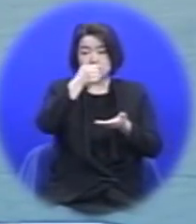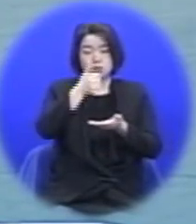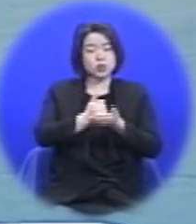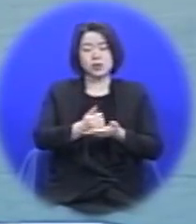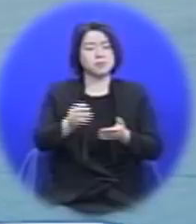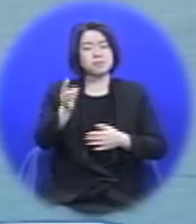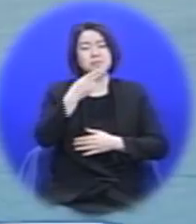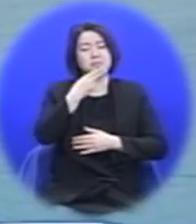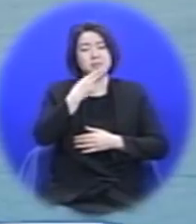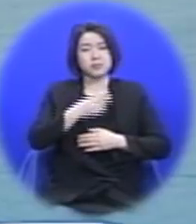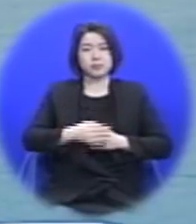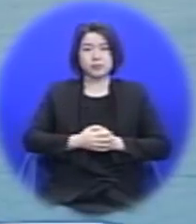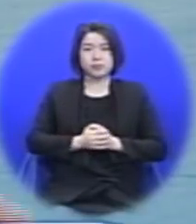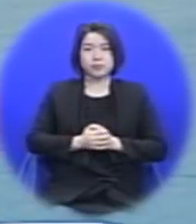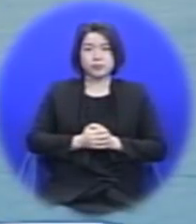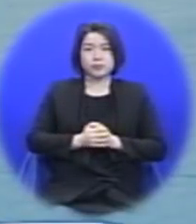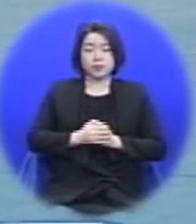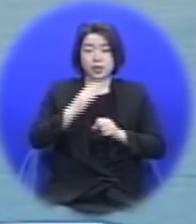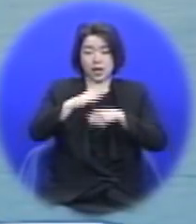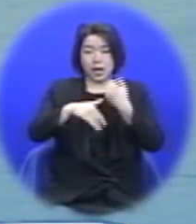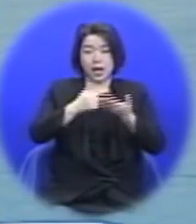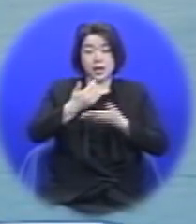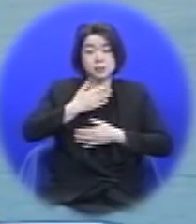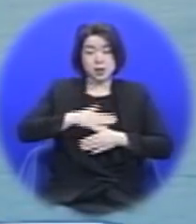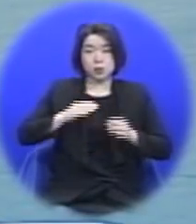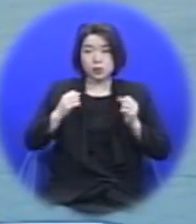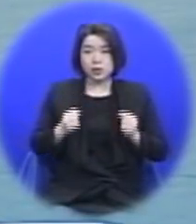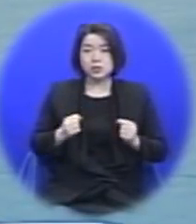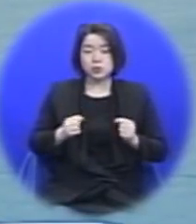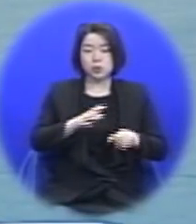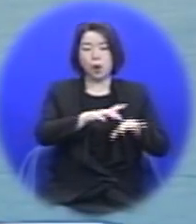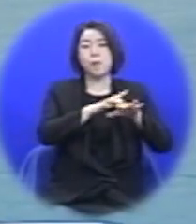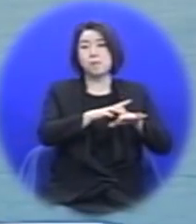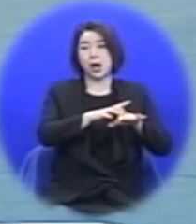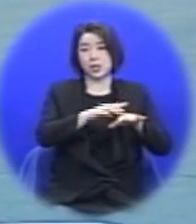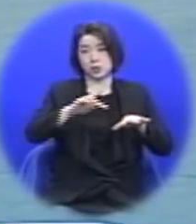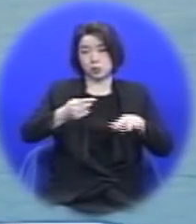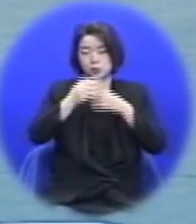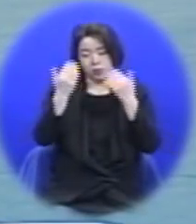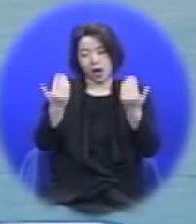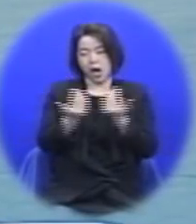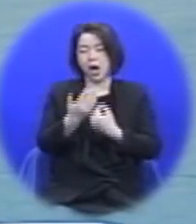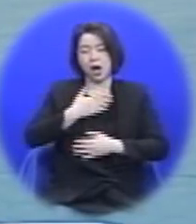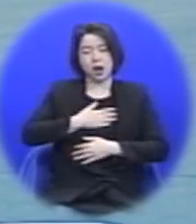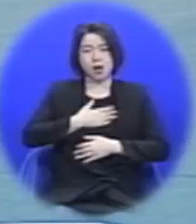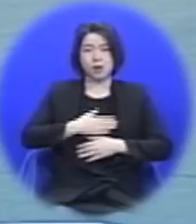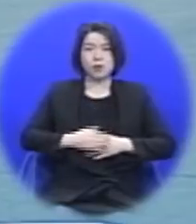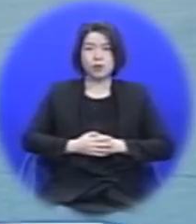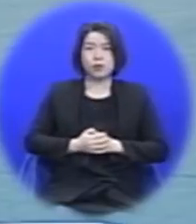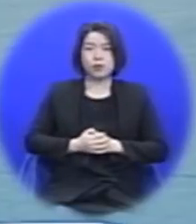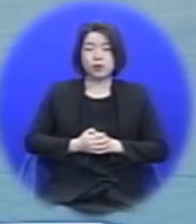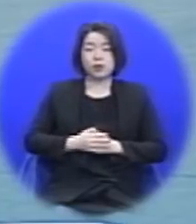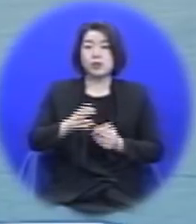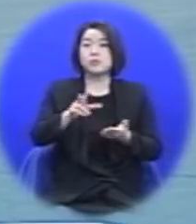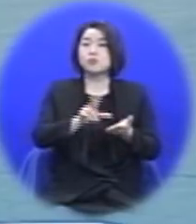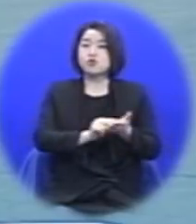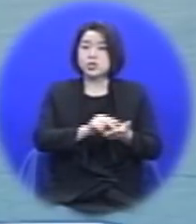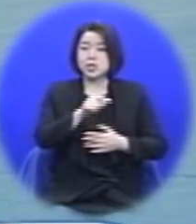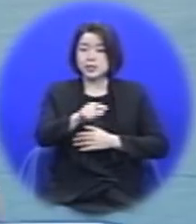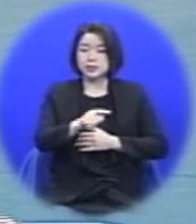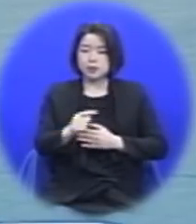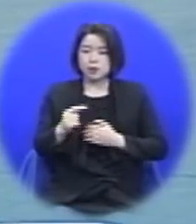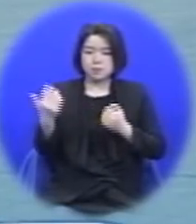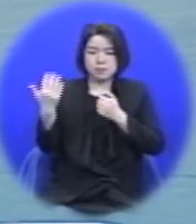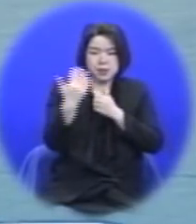없습니다. 하나님이 알고 계시고 마귀도 다 알고 있습니다. 문제는 그걸 가릴